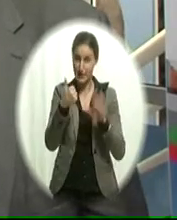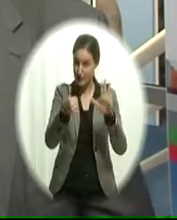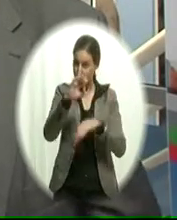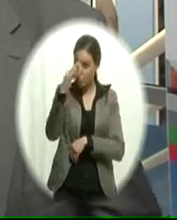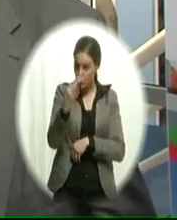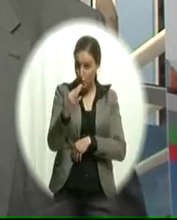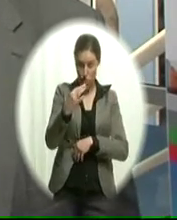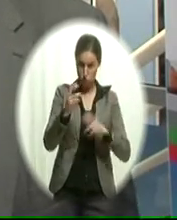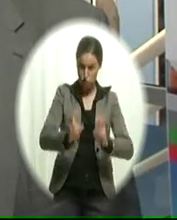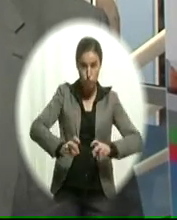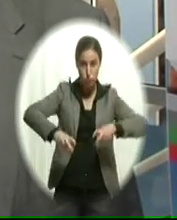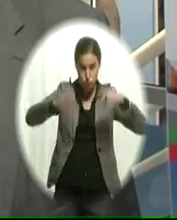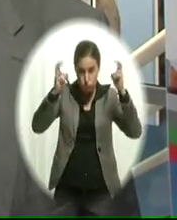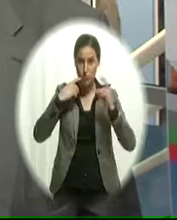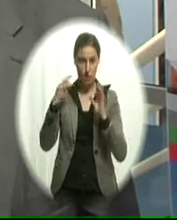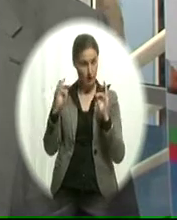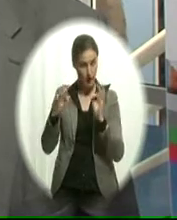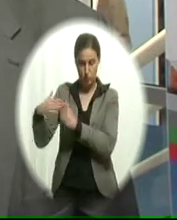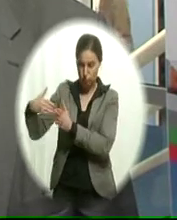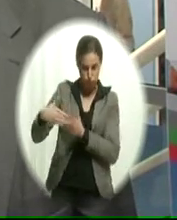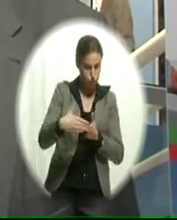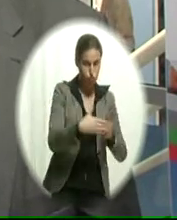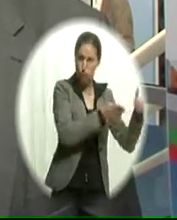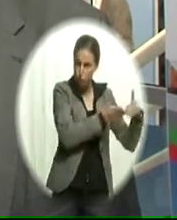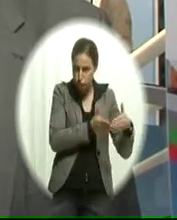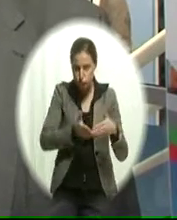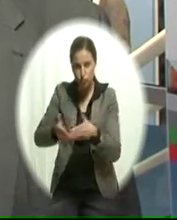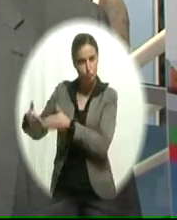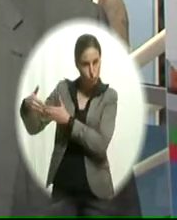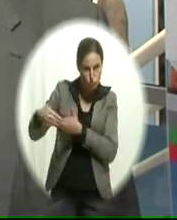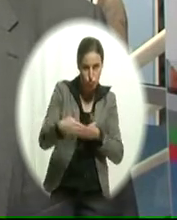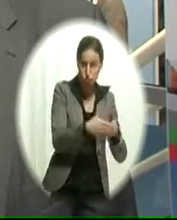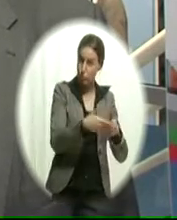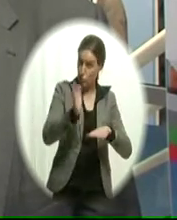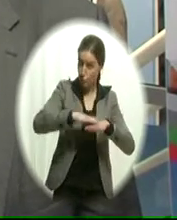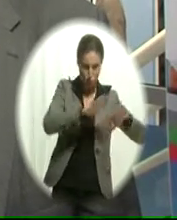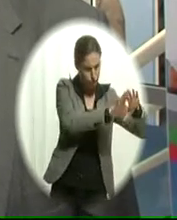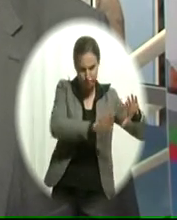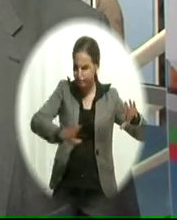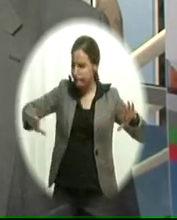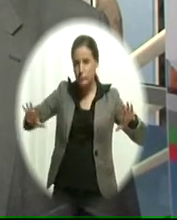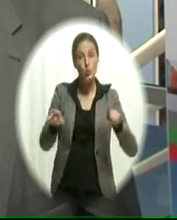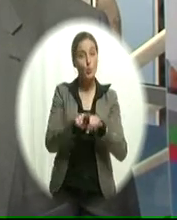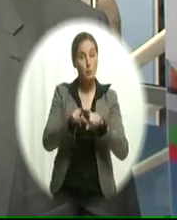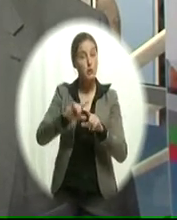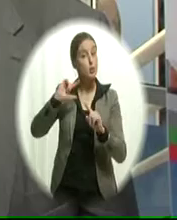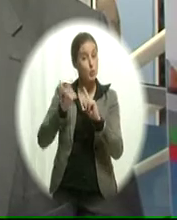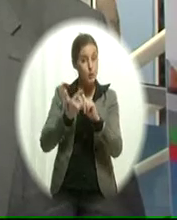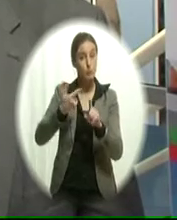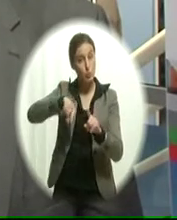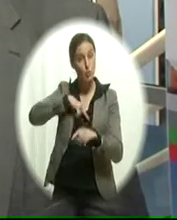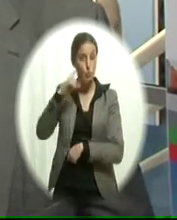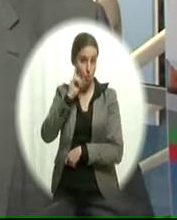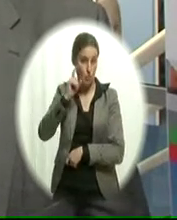trafic globalement sur les ports d'Haropa, hein, croissance de trafic maritime, ensuite par une évolution importante des investissements sur notre domaine, et